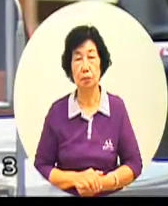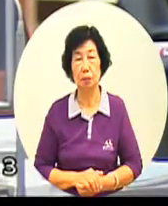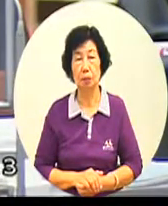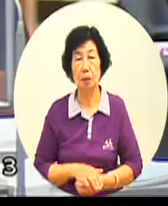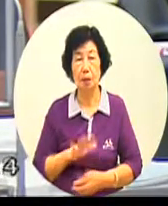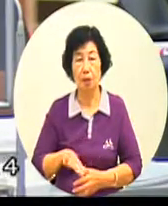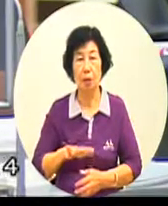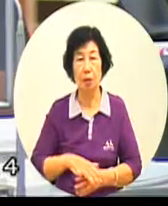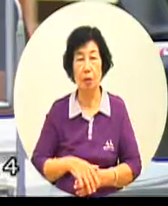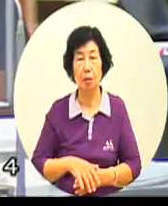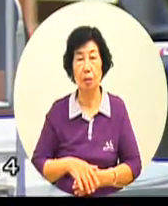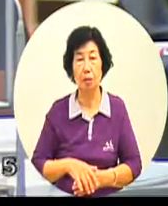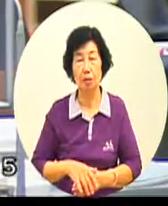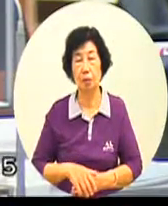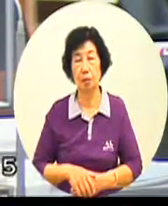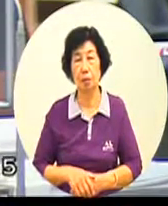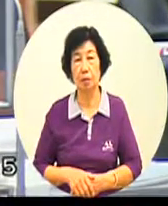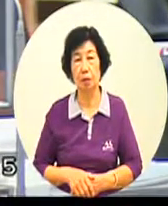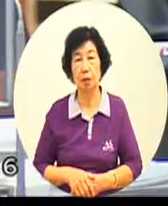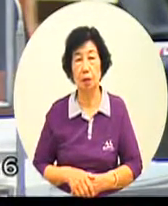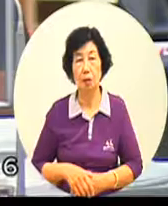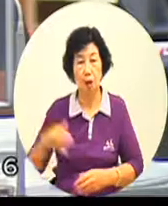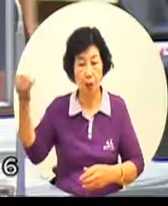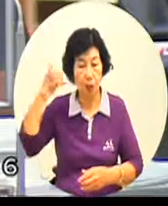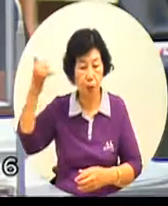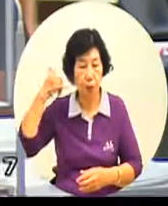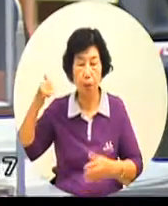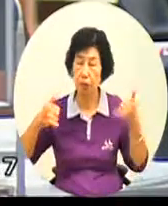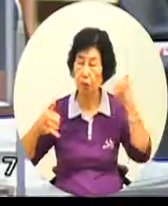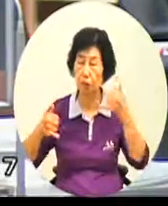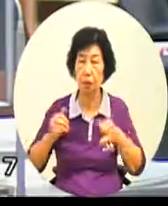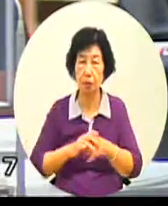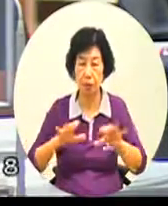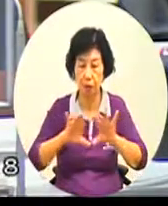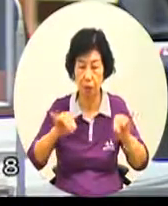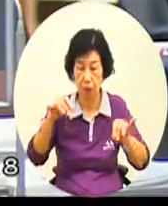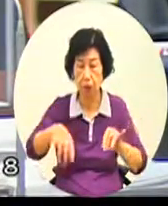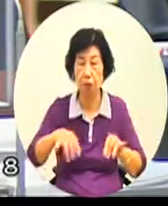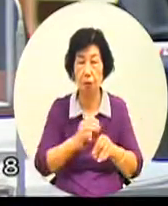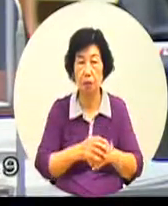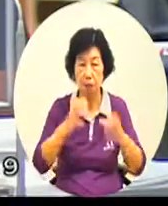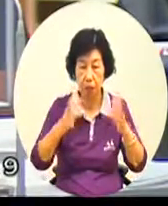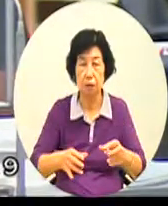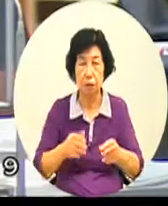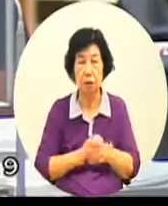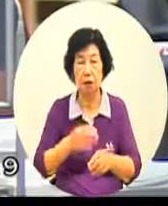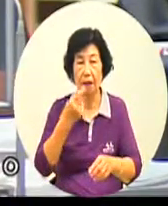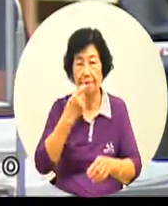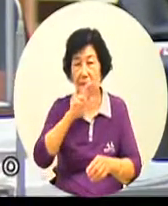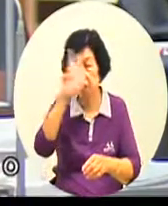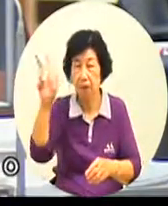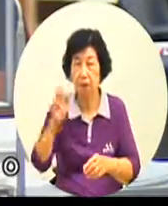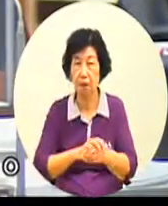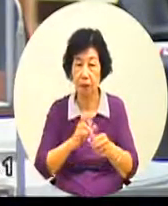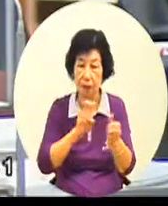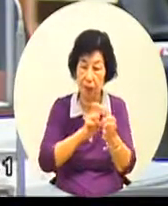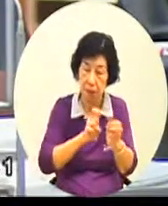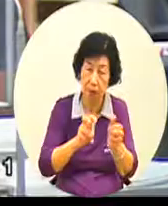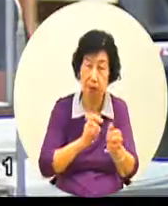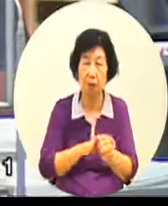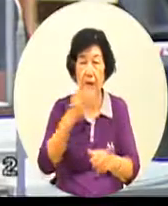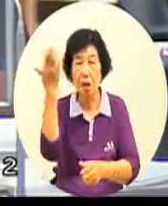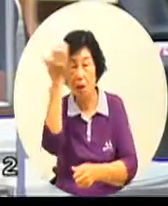多很多地方都没有办法设立这日间照护，还有这老人日托的这个